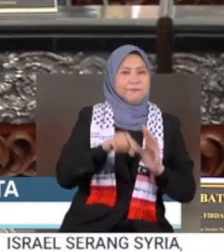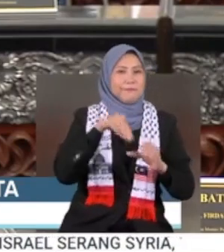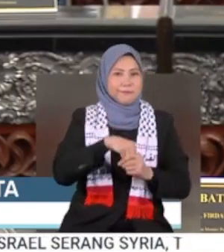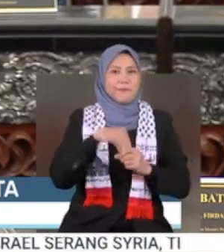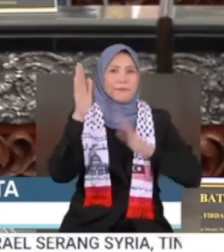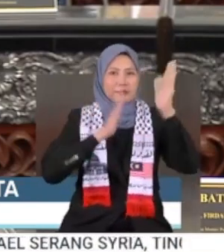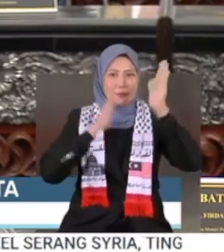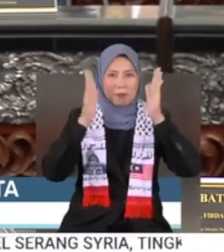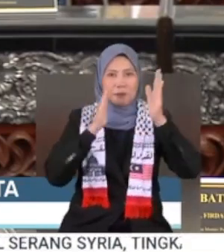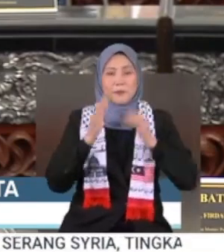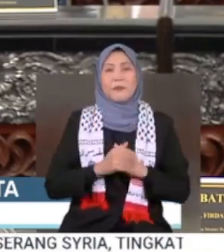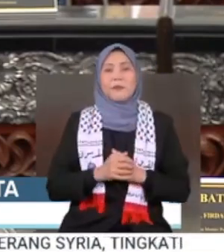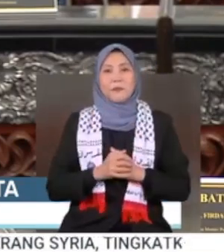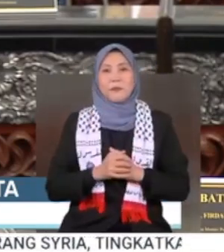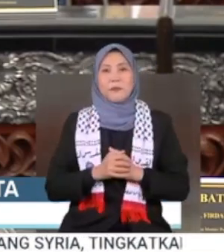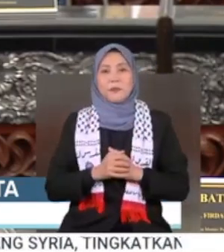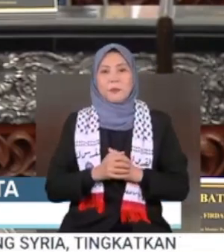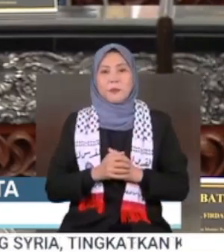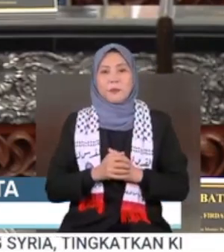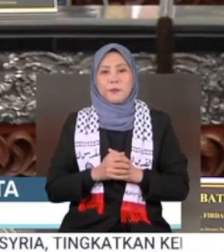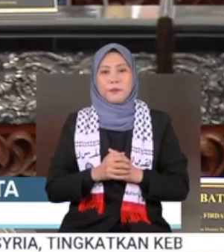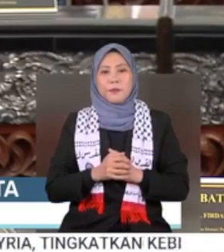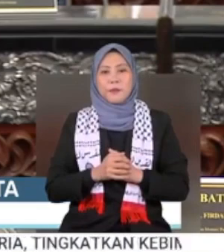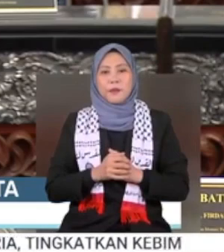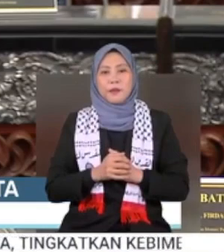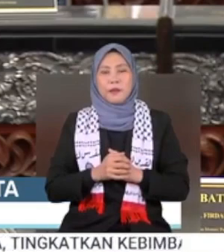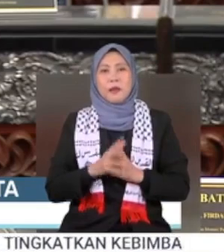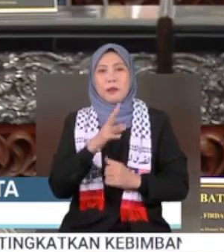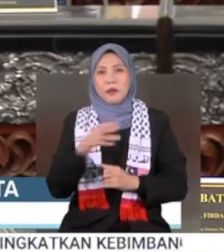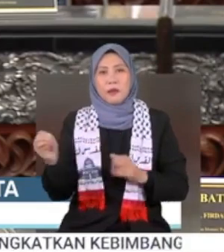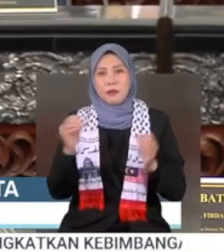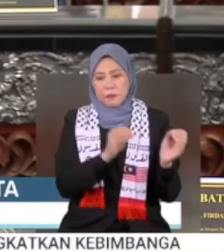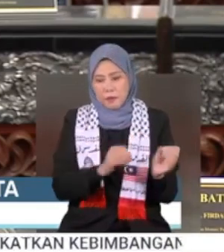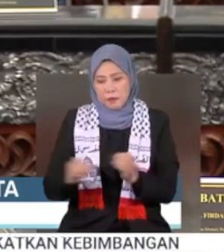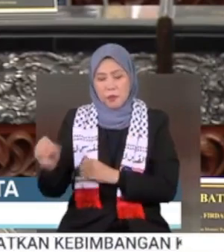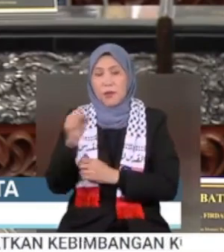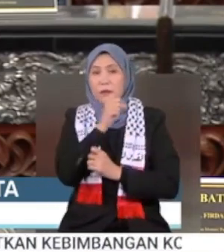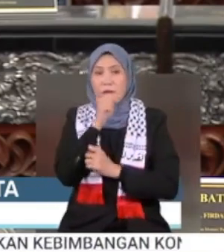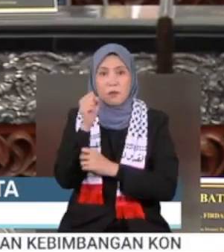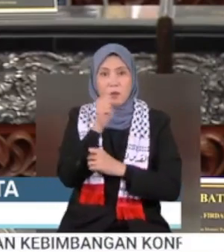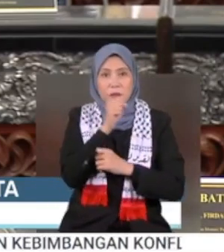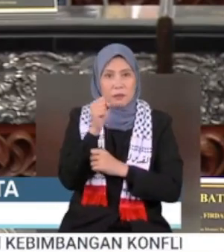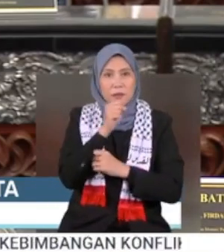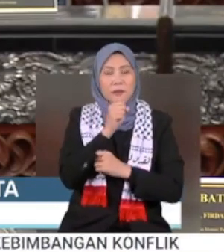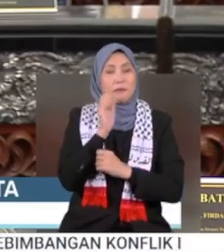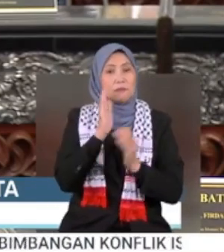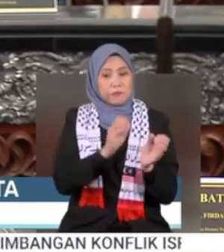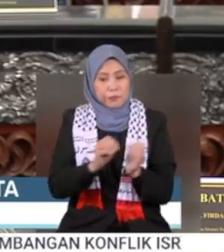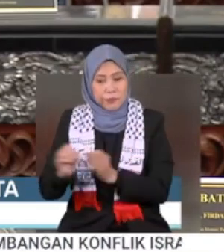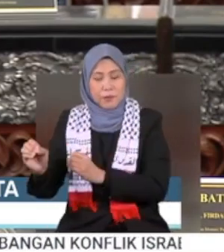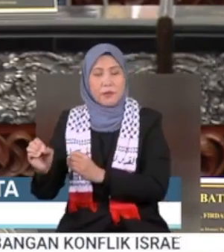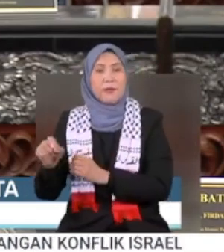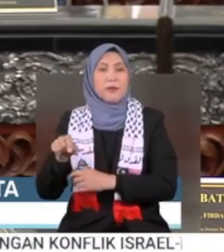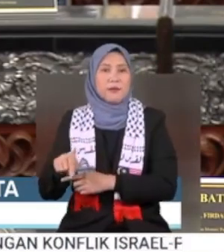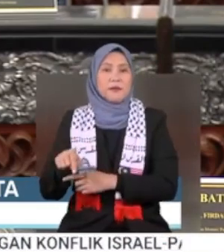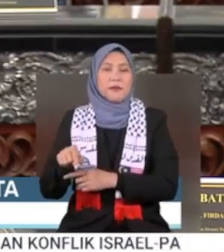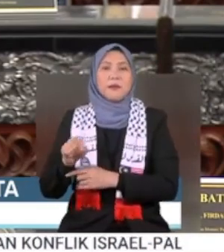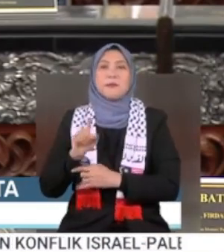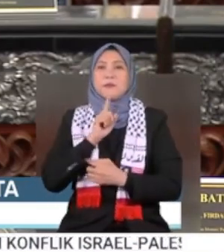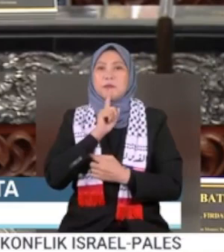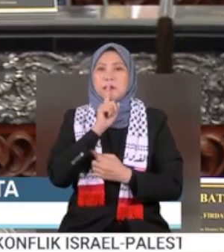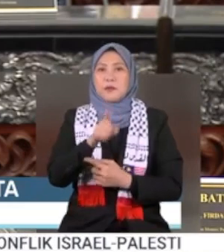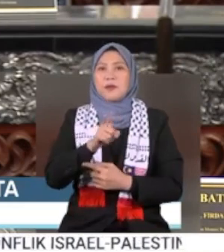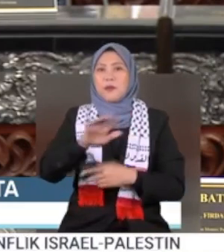Malaysia dan S selain daripada itu semasalah penganjuran konsert tersebut kami juga akan memastikan bahawa